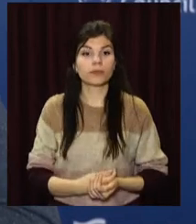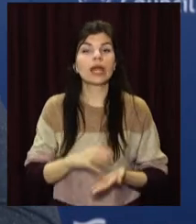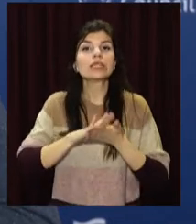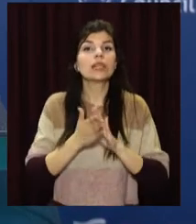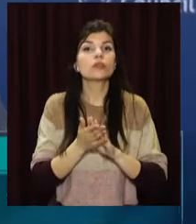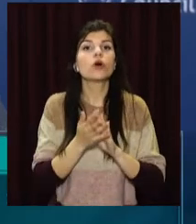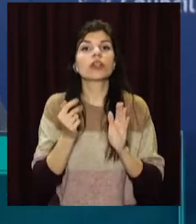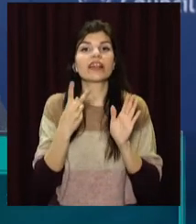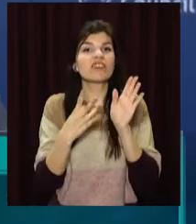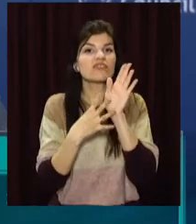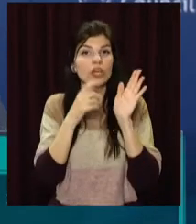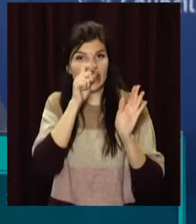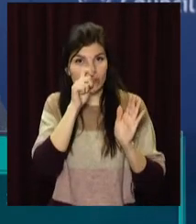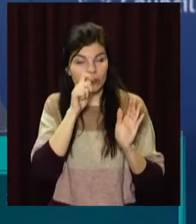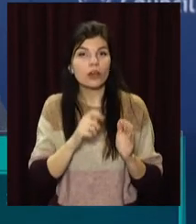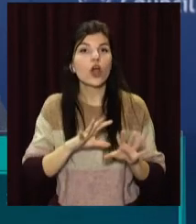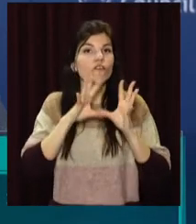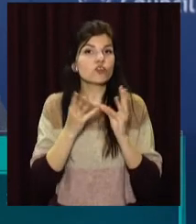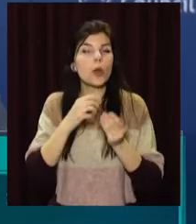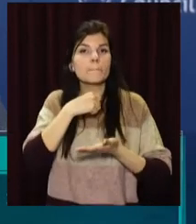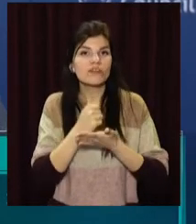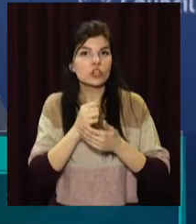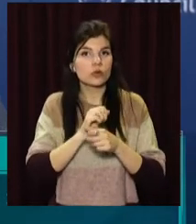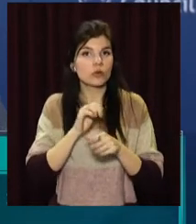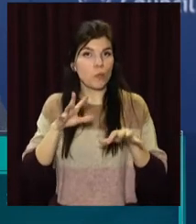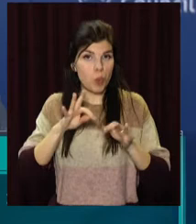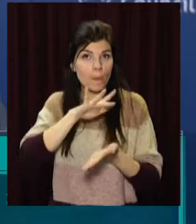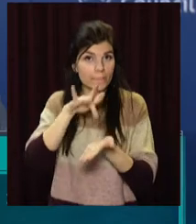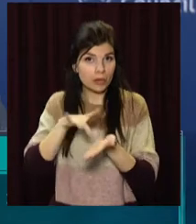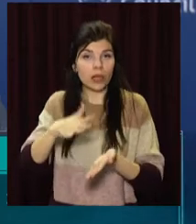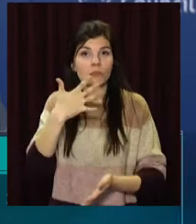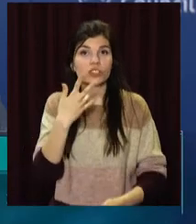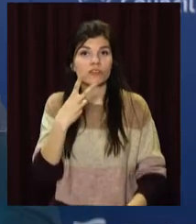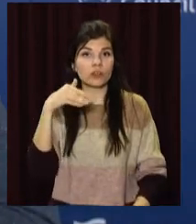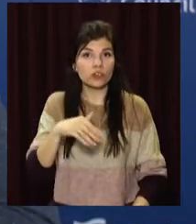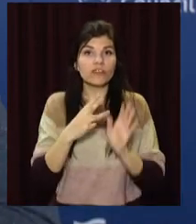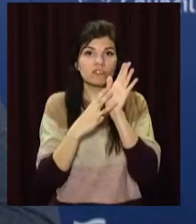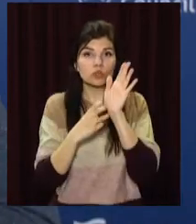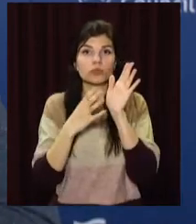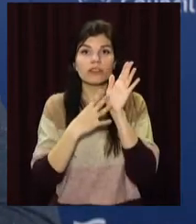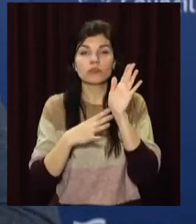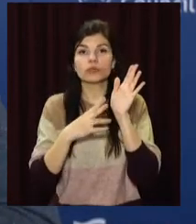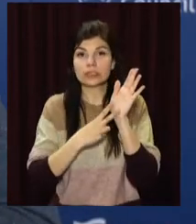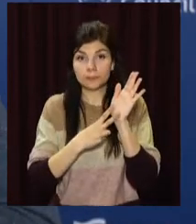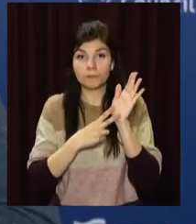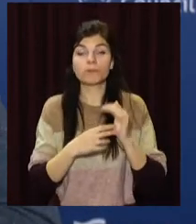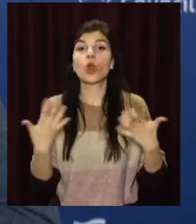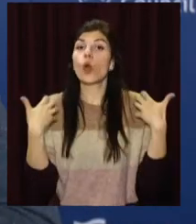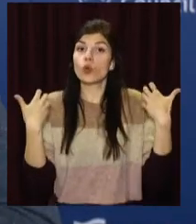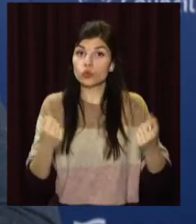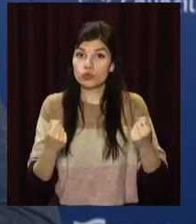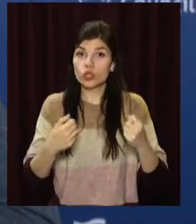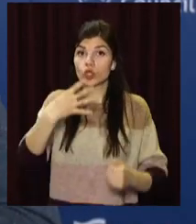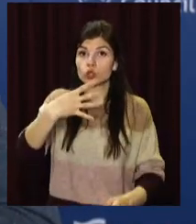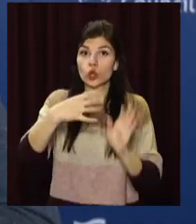на 28 квітня. Всього підтверджених випадків по місту – 52 897. Одужали